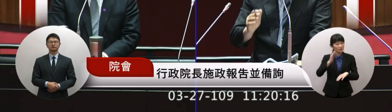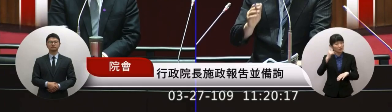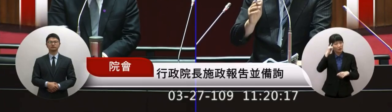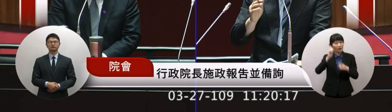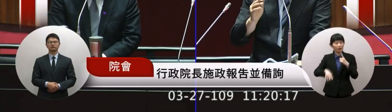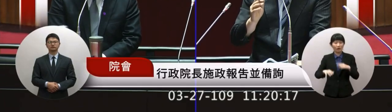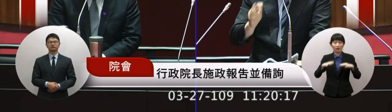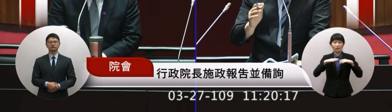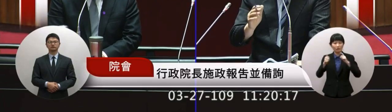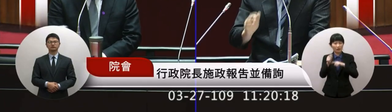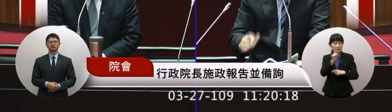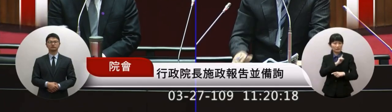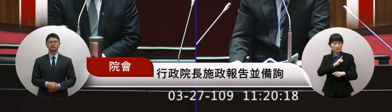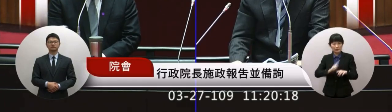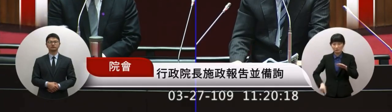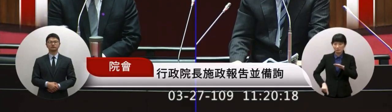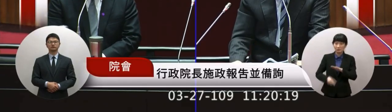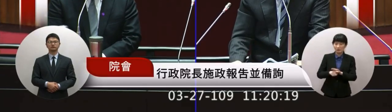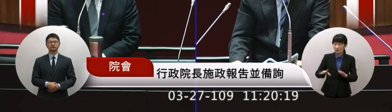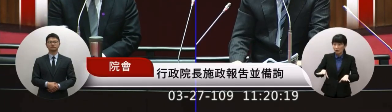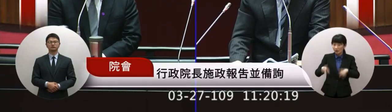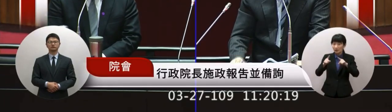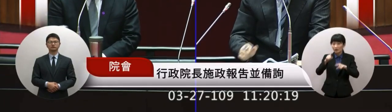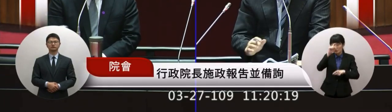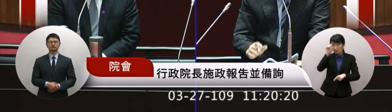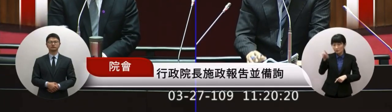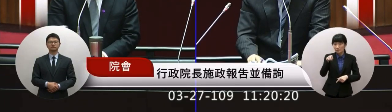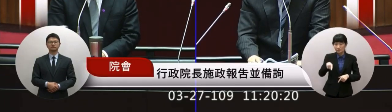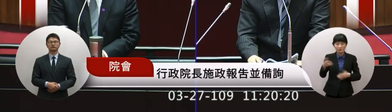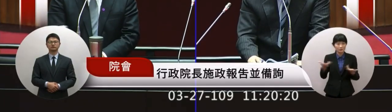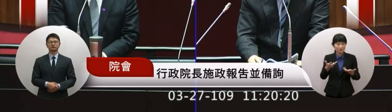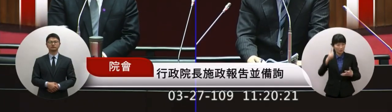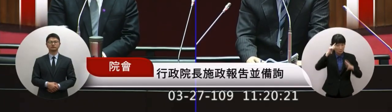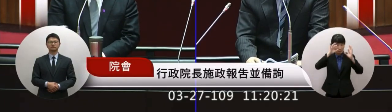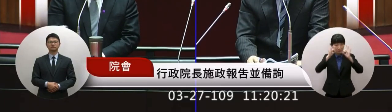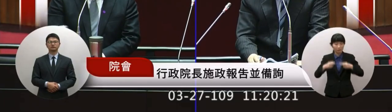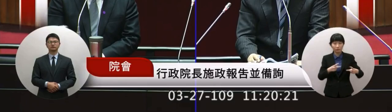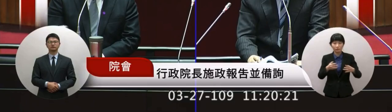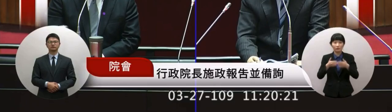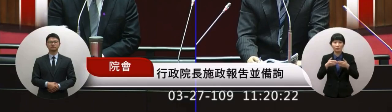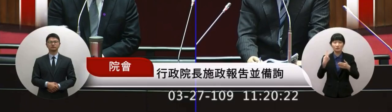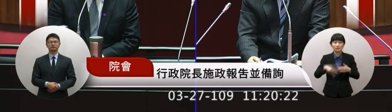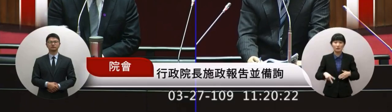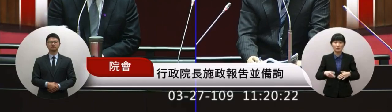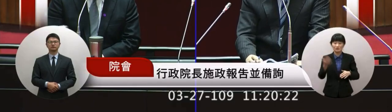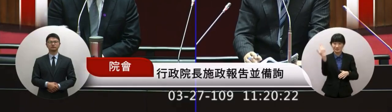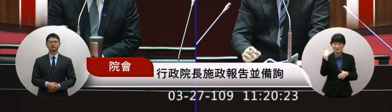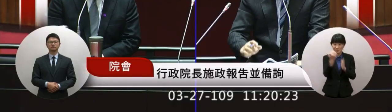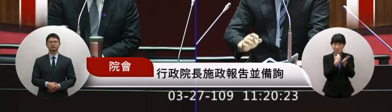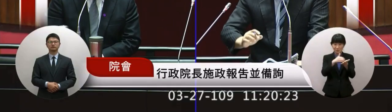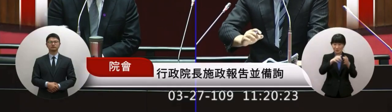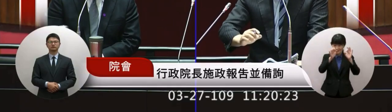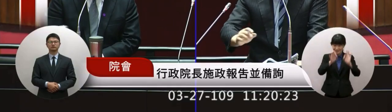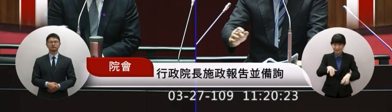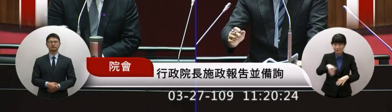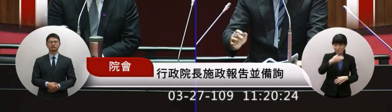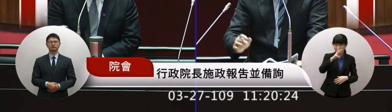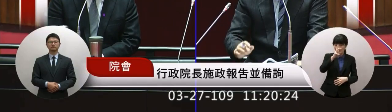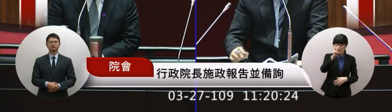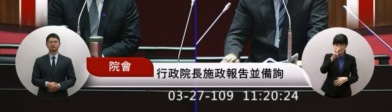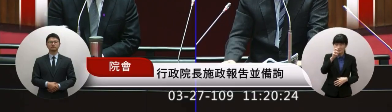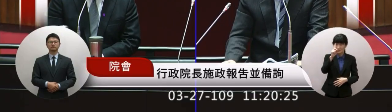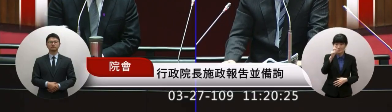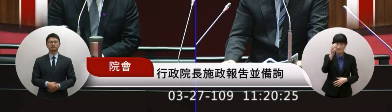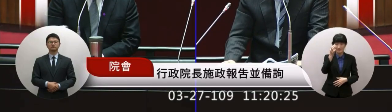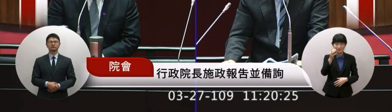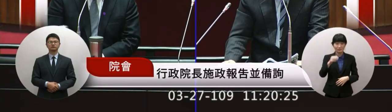苏院长要引以为鉴哦。至于说多花掉的931万的这个登这